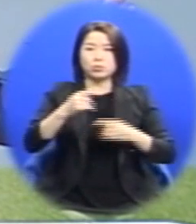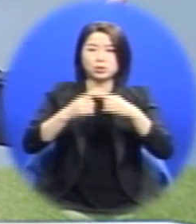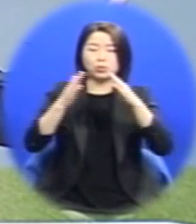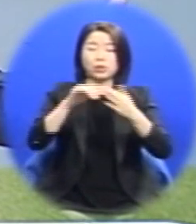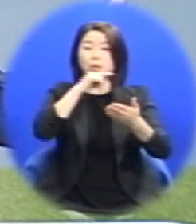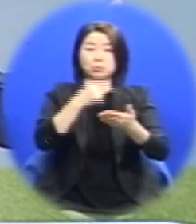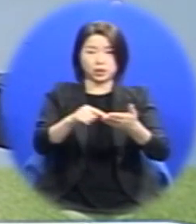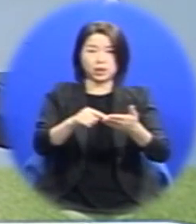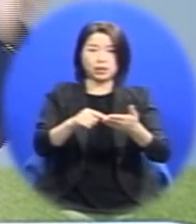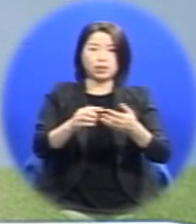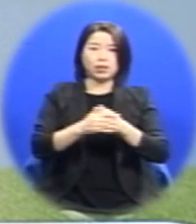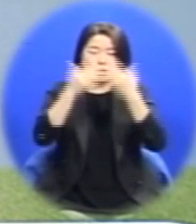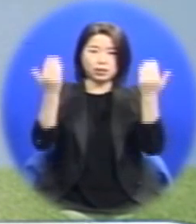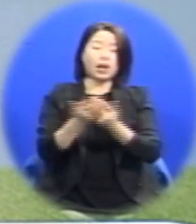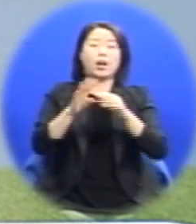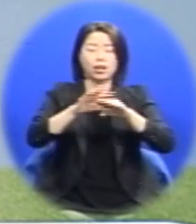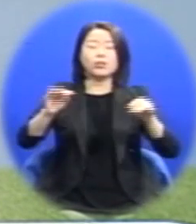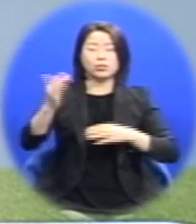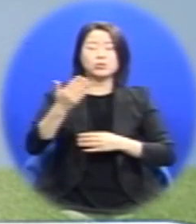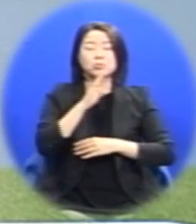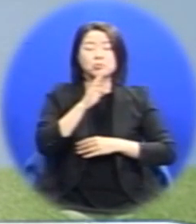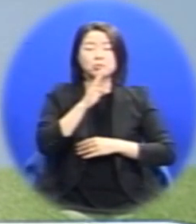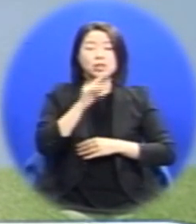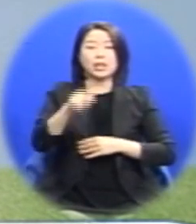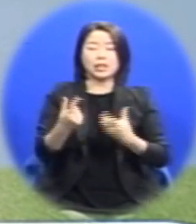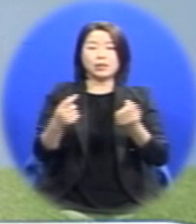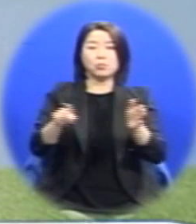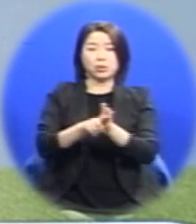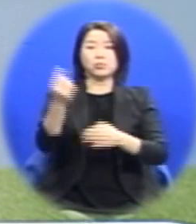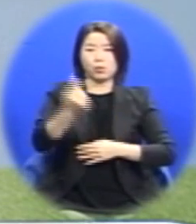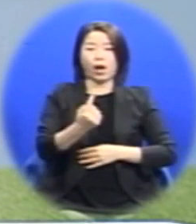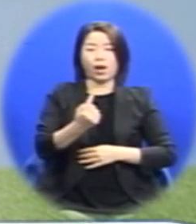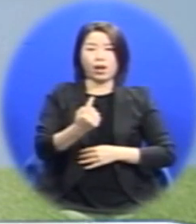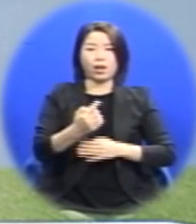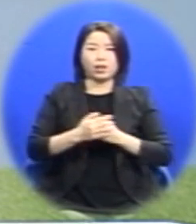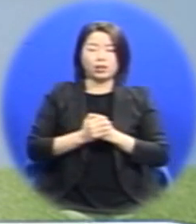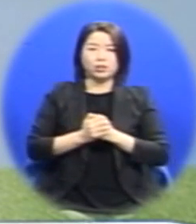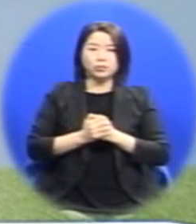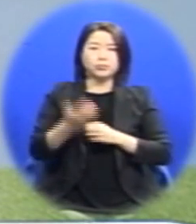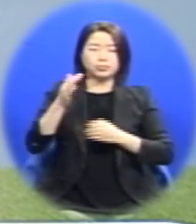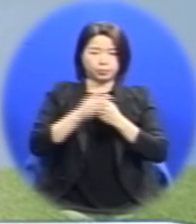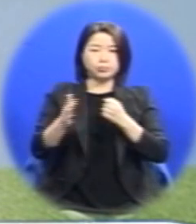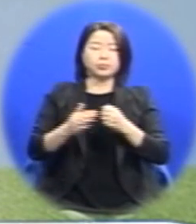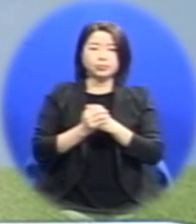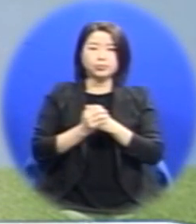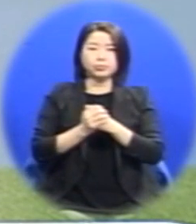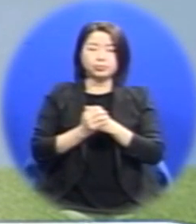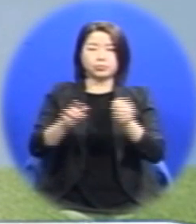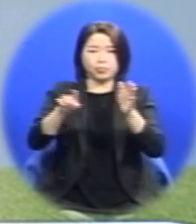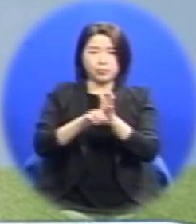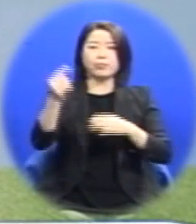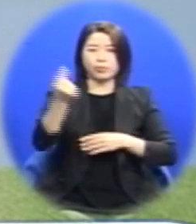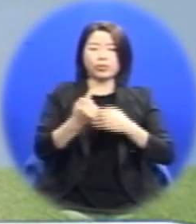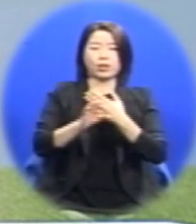부채 다 해결됐어. 이런 믿음이 오는 겁니다. 그래서 믿음이